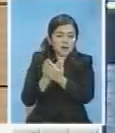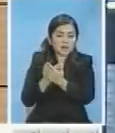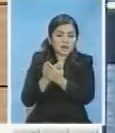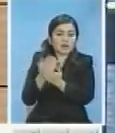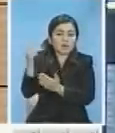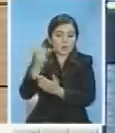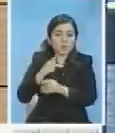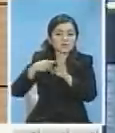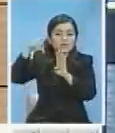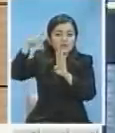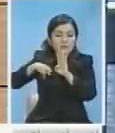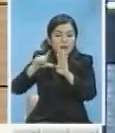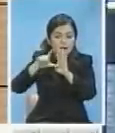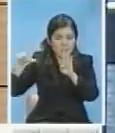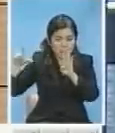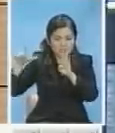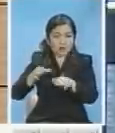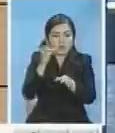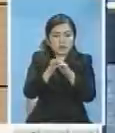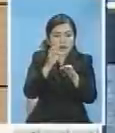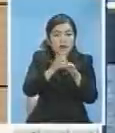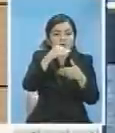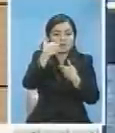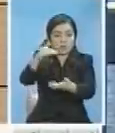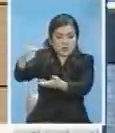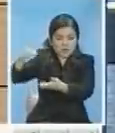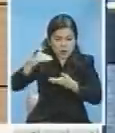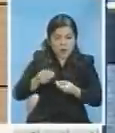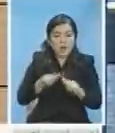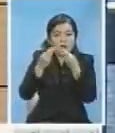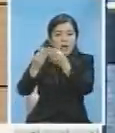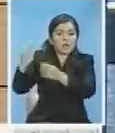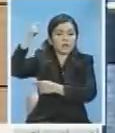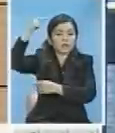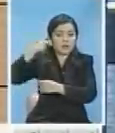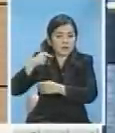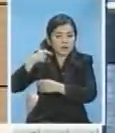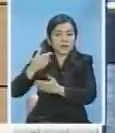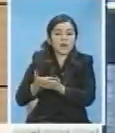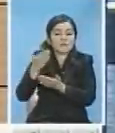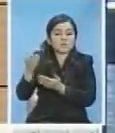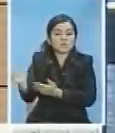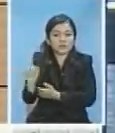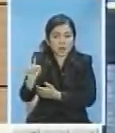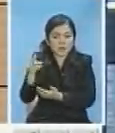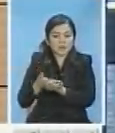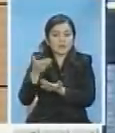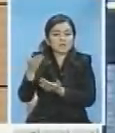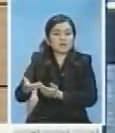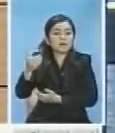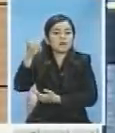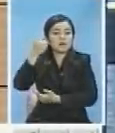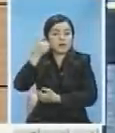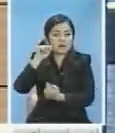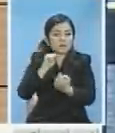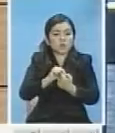การส่งออกและนำเข้าแห่งประเทศไทยหรือเรียกว่า Exim Bank ให้กับรัฐบาลพม่าเพื่อนำไปซื้ออุปกรณ์โทรคมนาคมจากบ